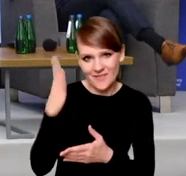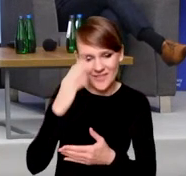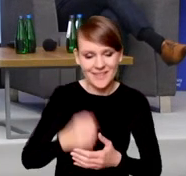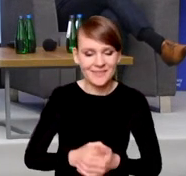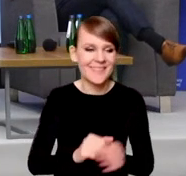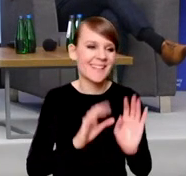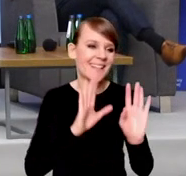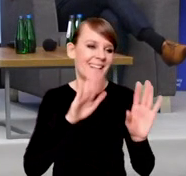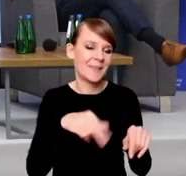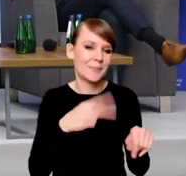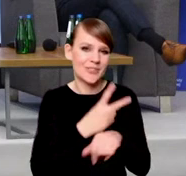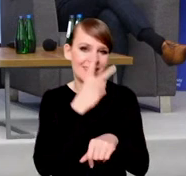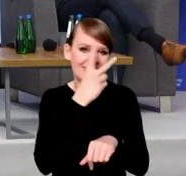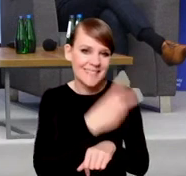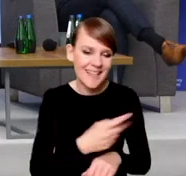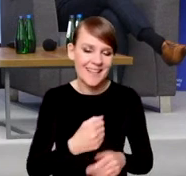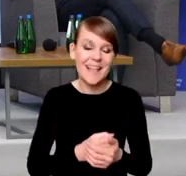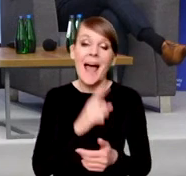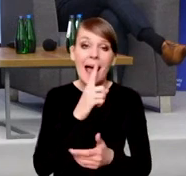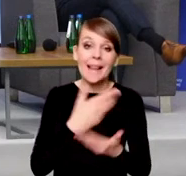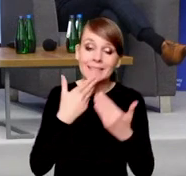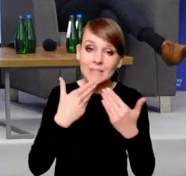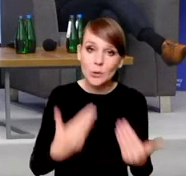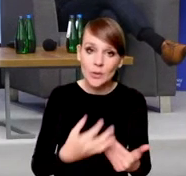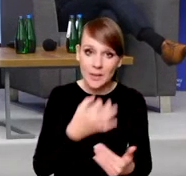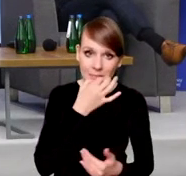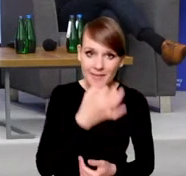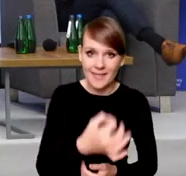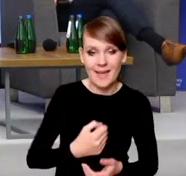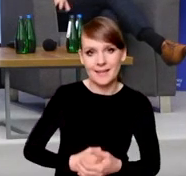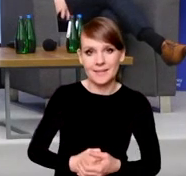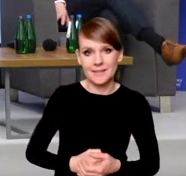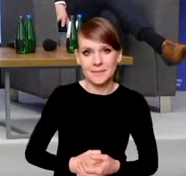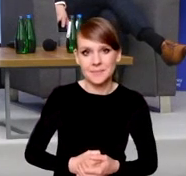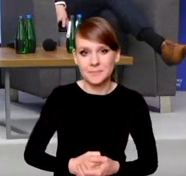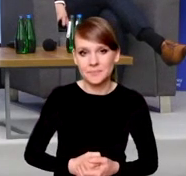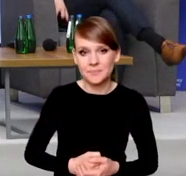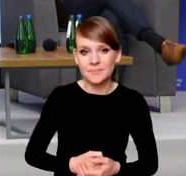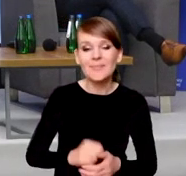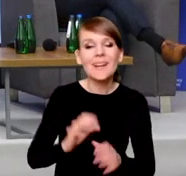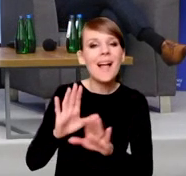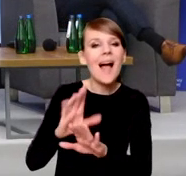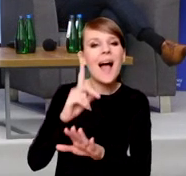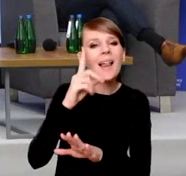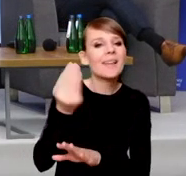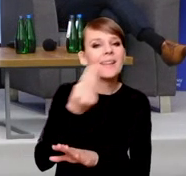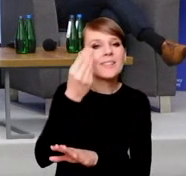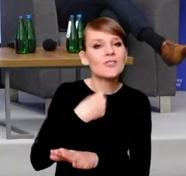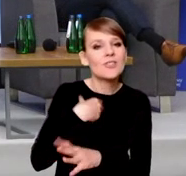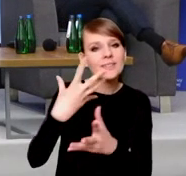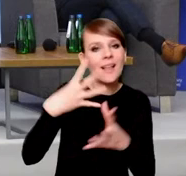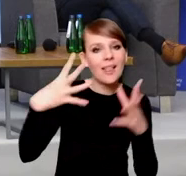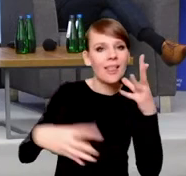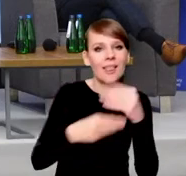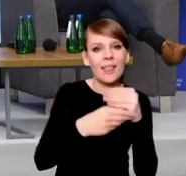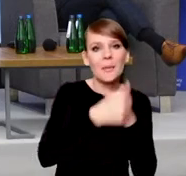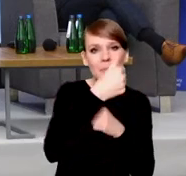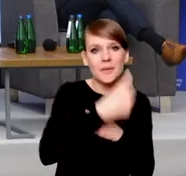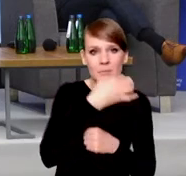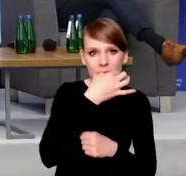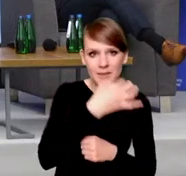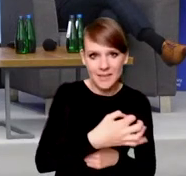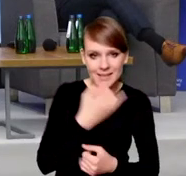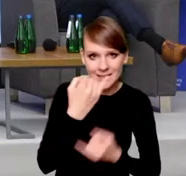przesady, ale dziękuję za to pytanie. Tylko, że pozwolę sobie jeszcze wrócić do poprzedniego pytania, jeśli